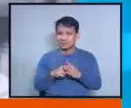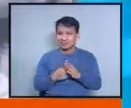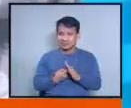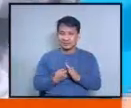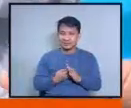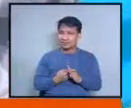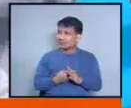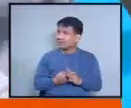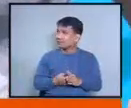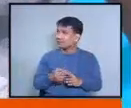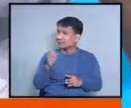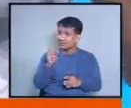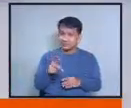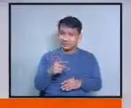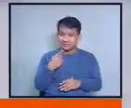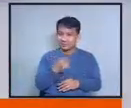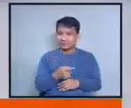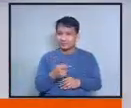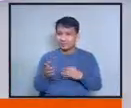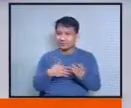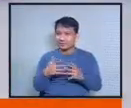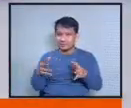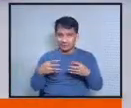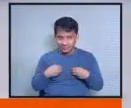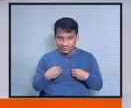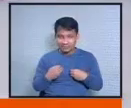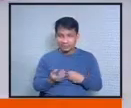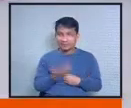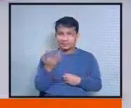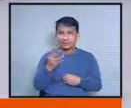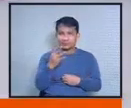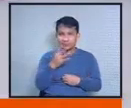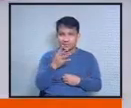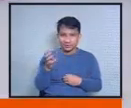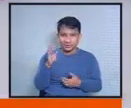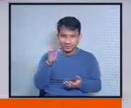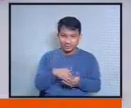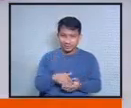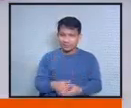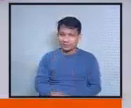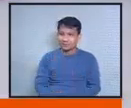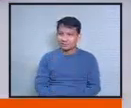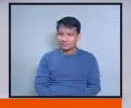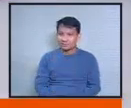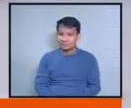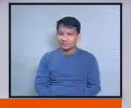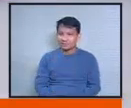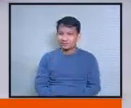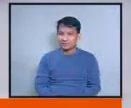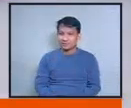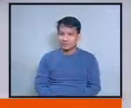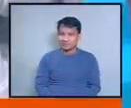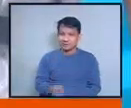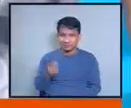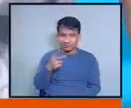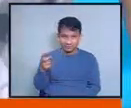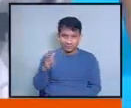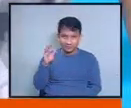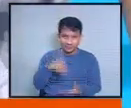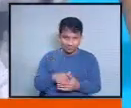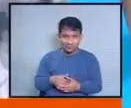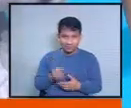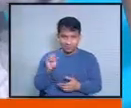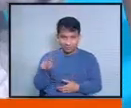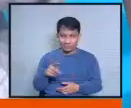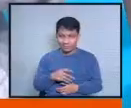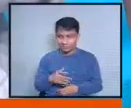rito. Pero okay na rin kung, alam ba, makatanggap ka ng mga 400,000, okay na sa'yo? Opo, sir. Sobra na nga po. Ikaw, kunyari, mga 300,000, 500,